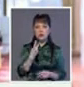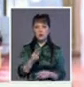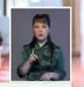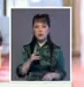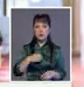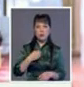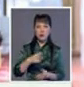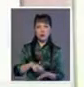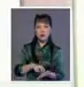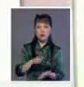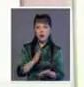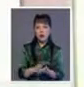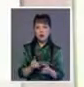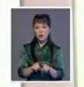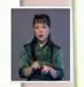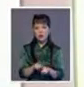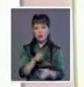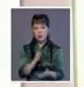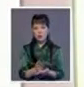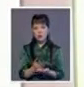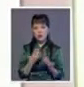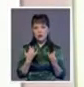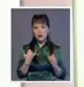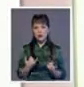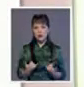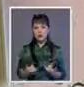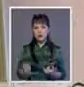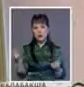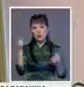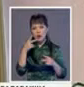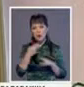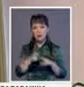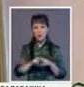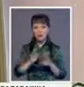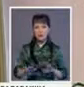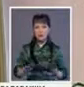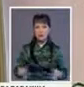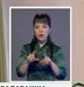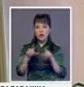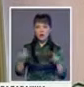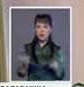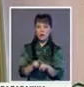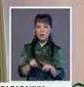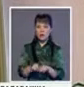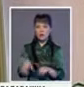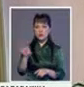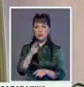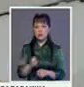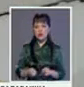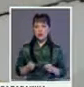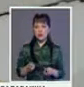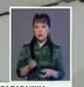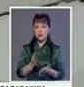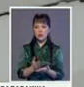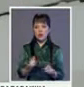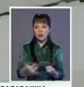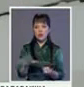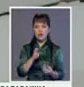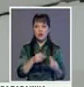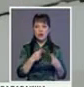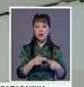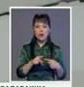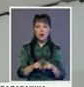туды. Мұндай жағдайға біз қалай біз әкеле аламыз? Балабақша ғимаратының жарылған бөлігі адам өміріне қауіпті. Сондықтан Еңбекші